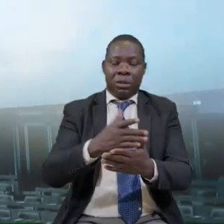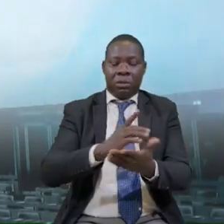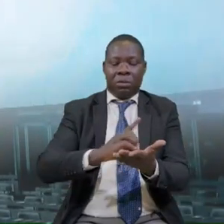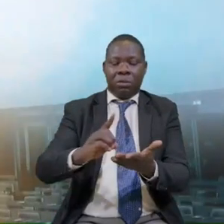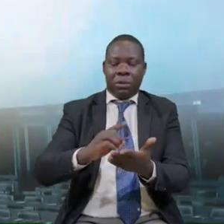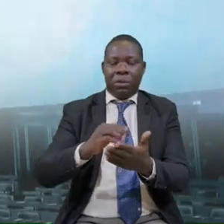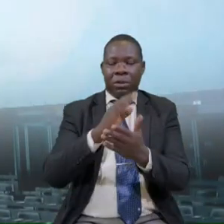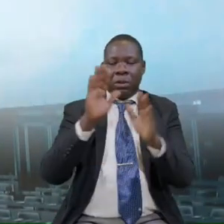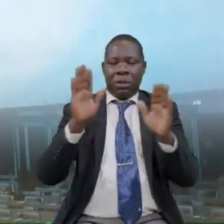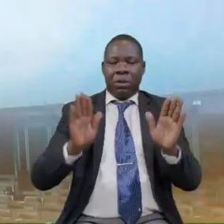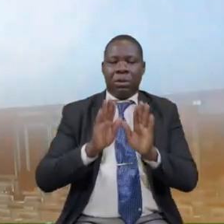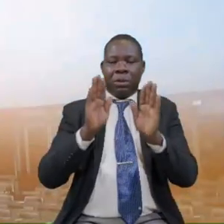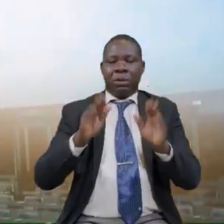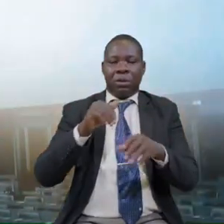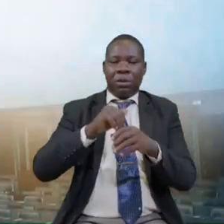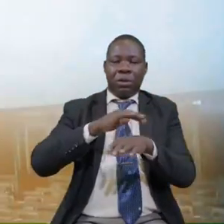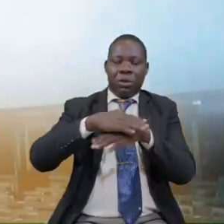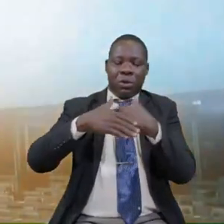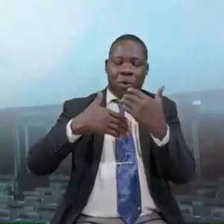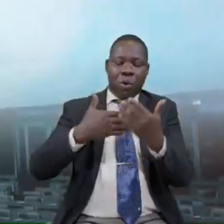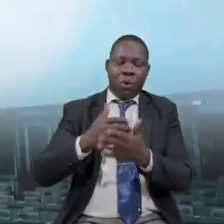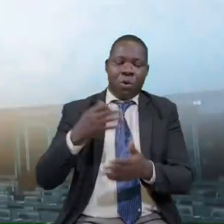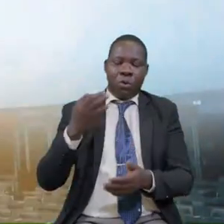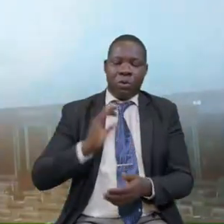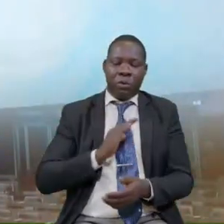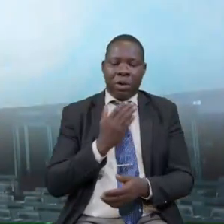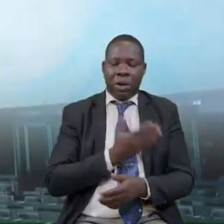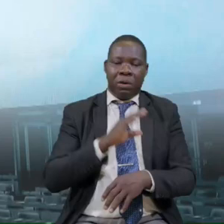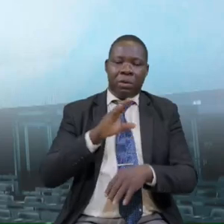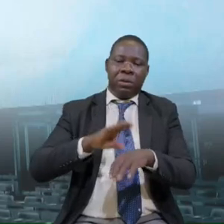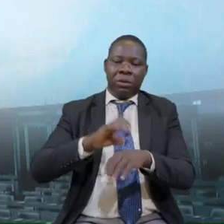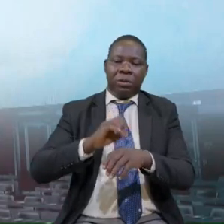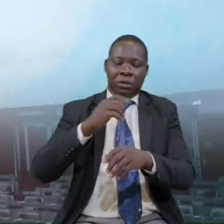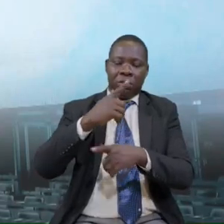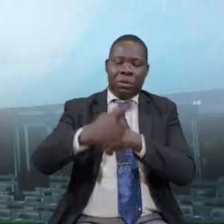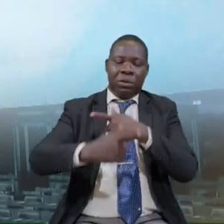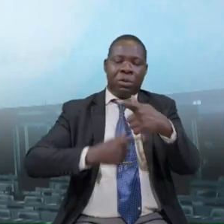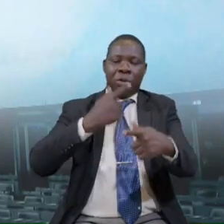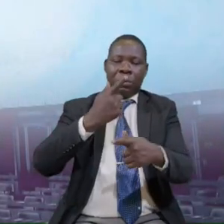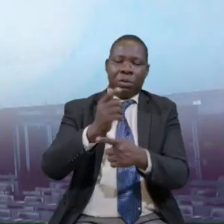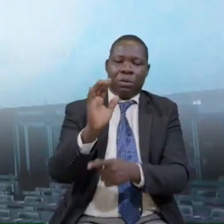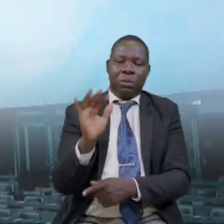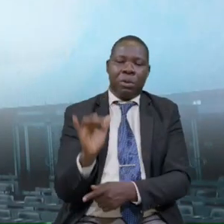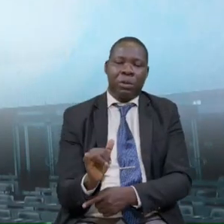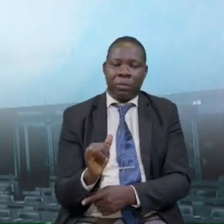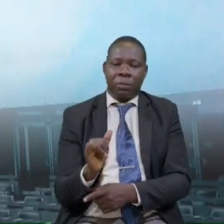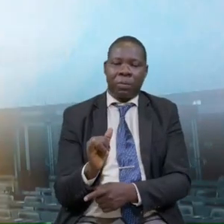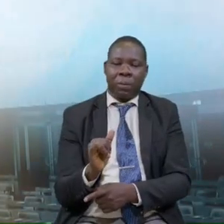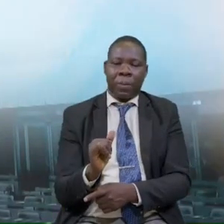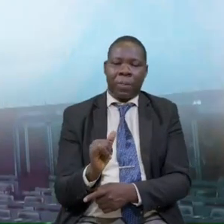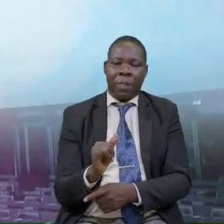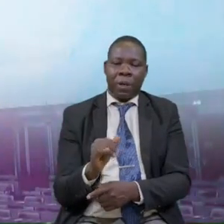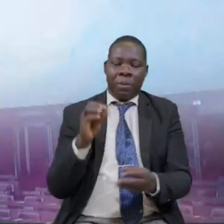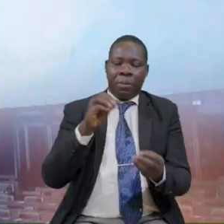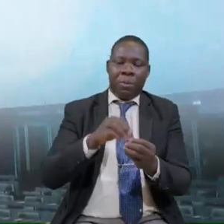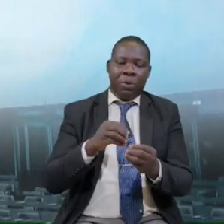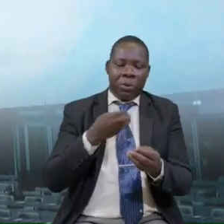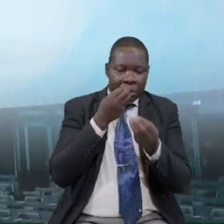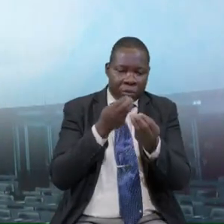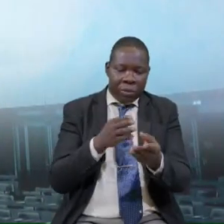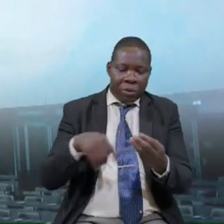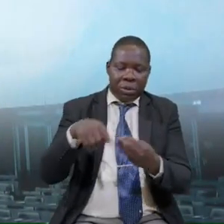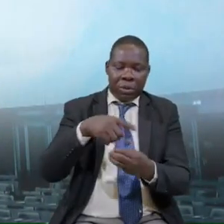2024 dans toutes nos églises dans le monde. Plus